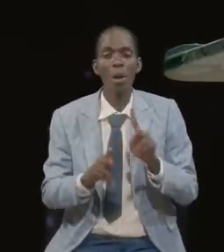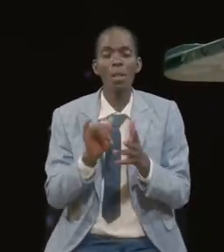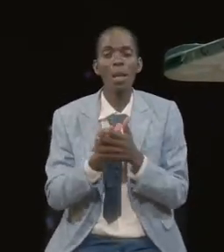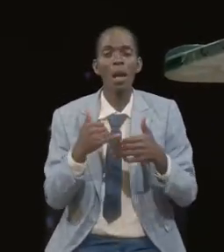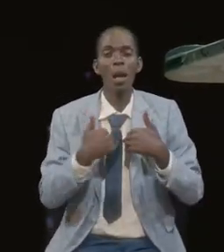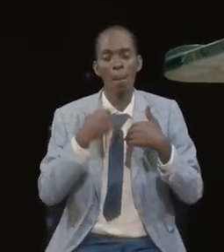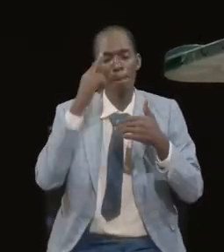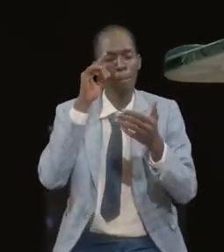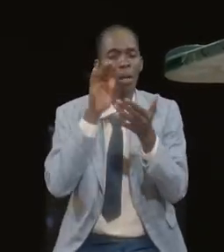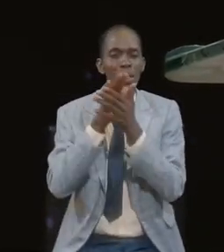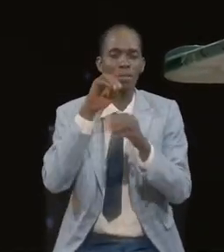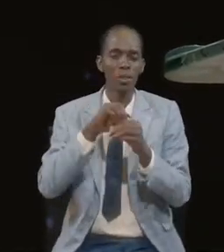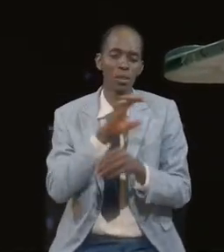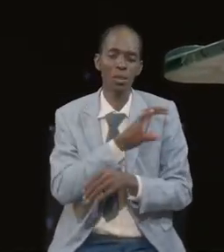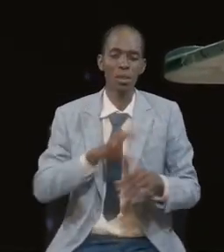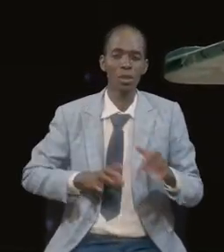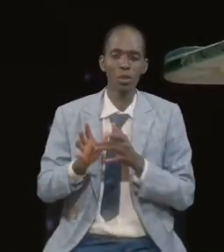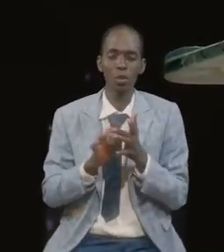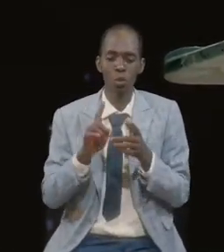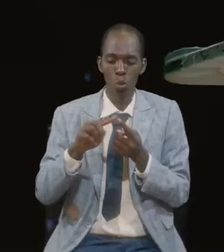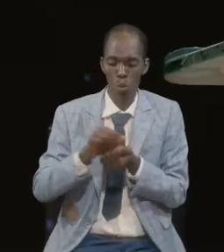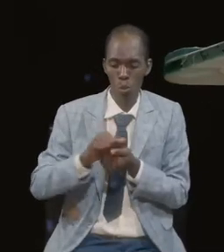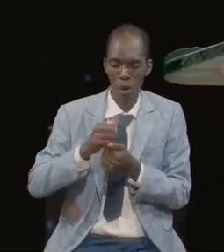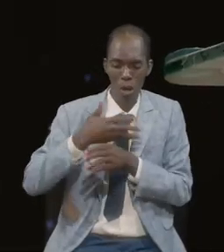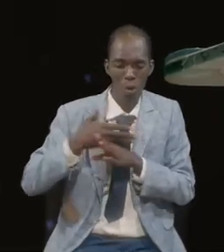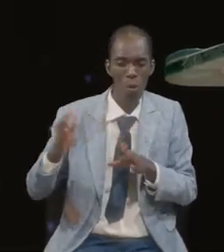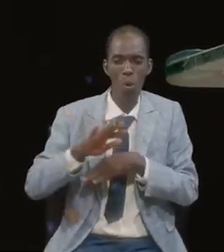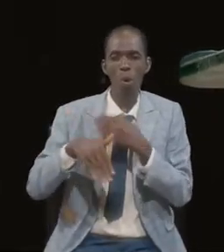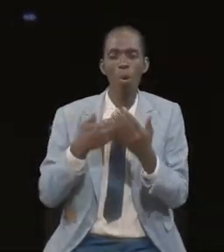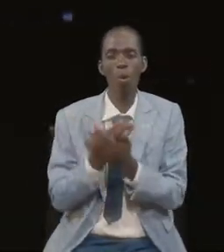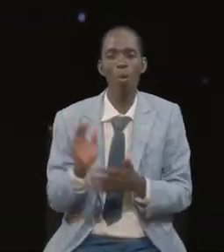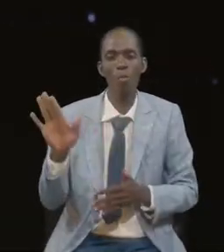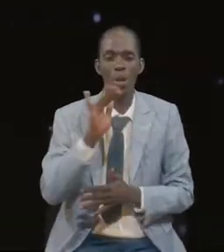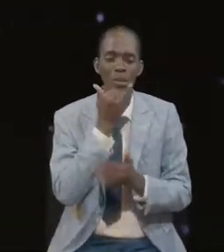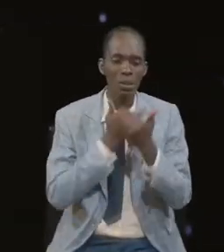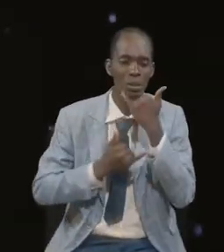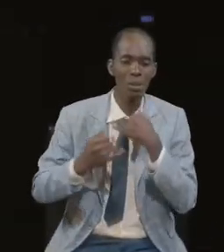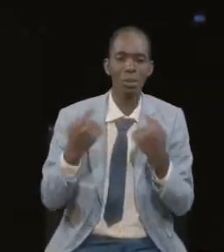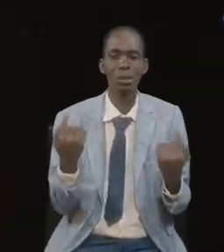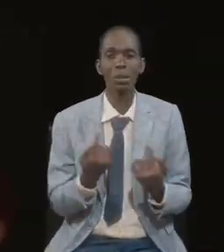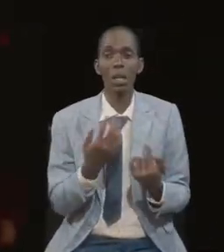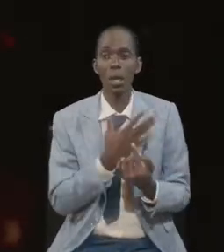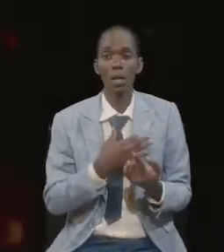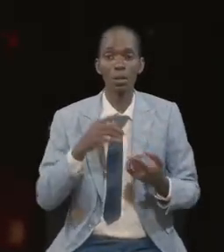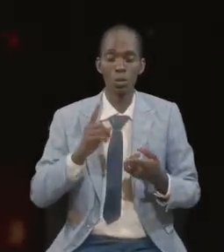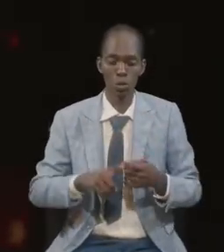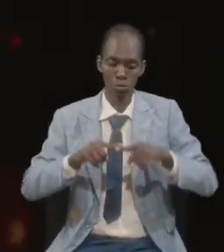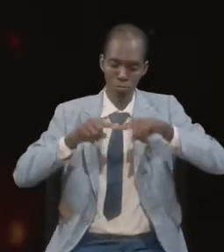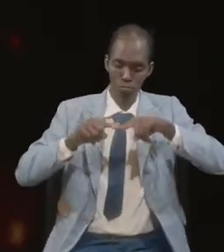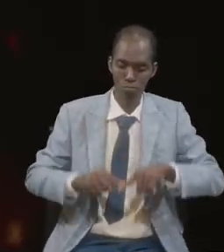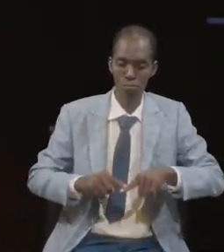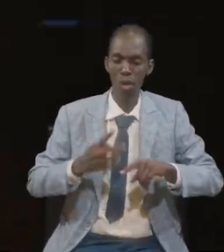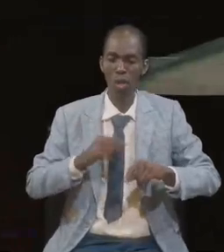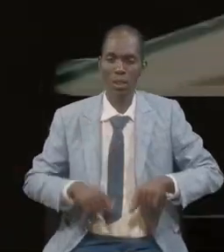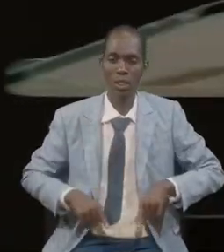Jésus-Christ qu'il a ôté, lavé tous leurs péchés et maintenant ils dépendent du Seigneur et